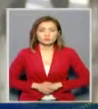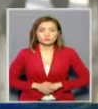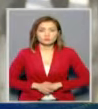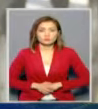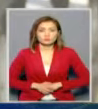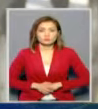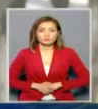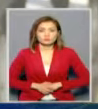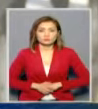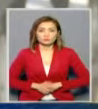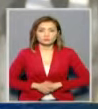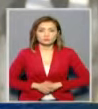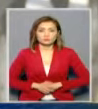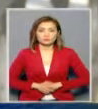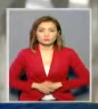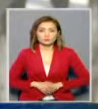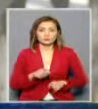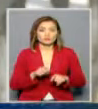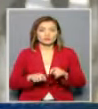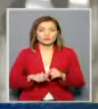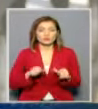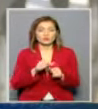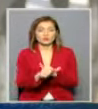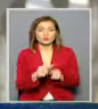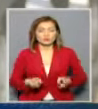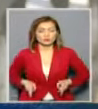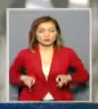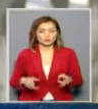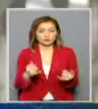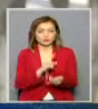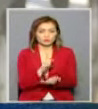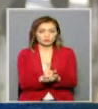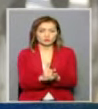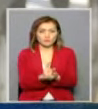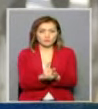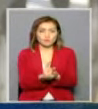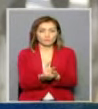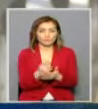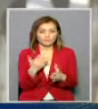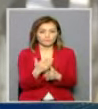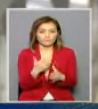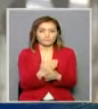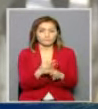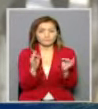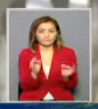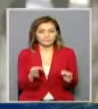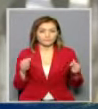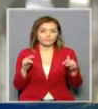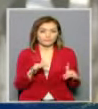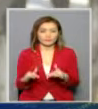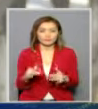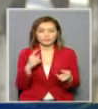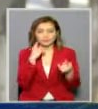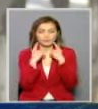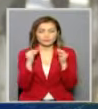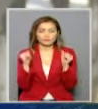президента. И эксперты неправительственных организаций, наверное, сейчас должны помочь акиматам правильно построить